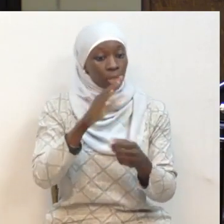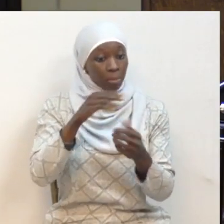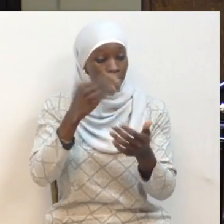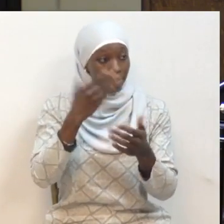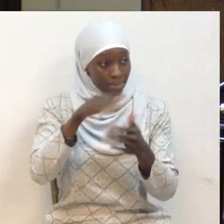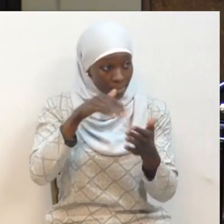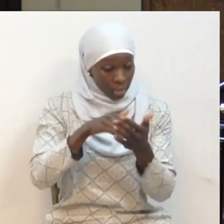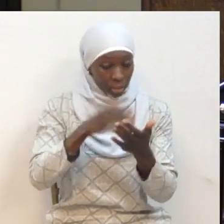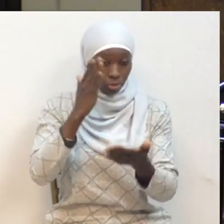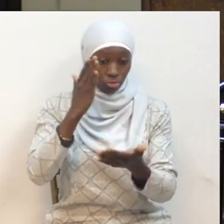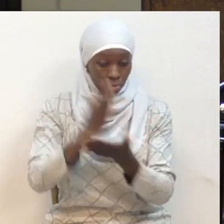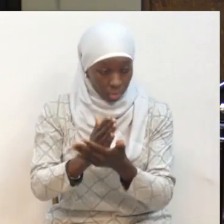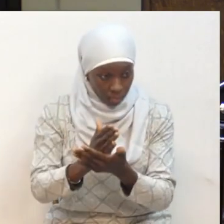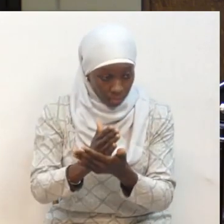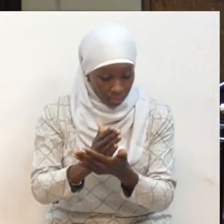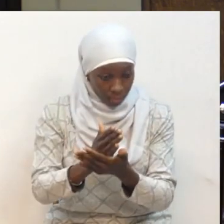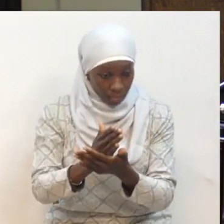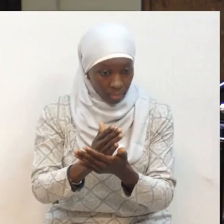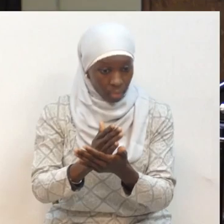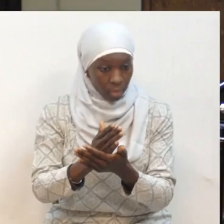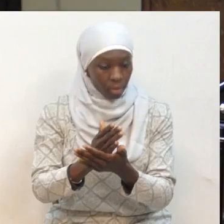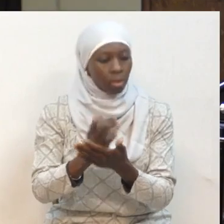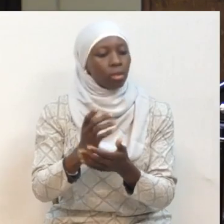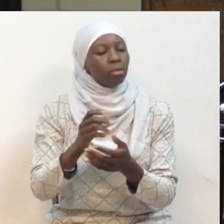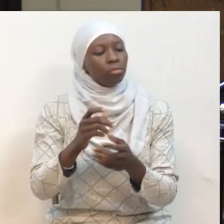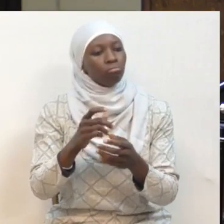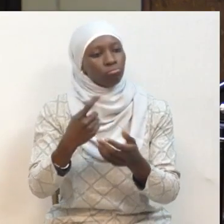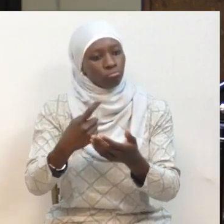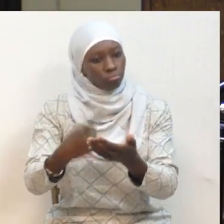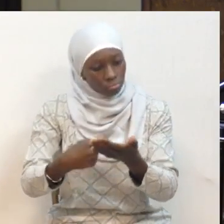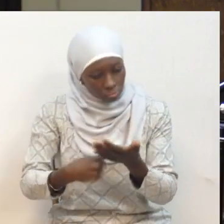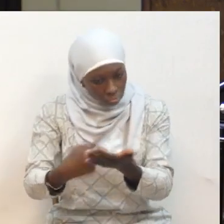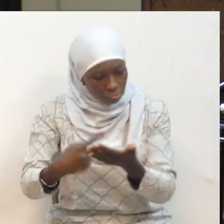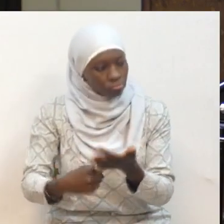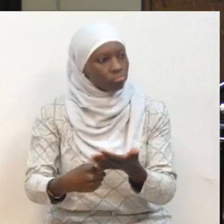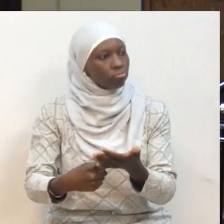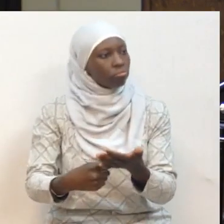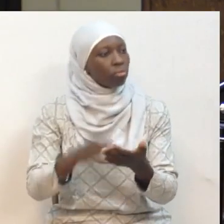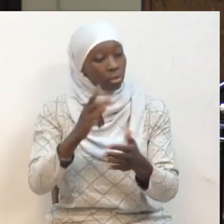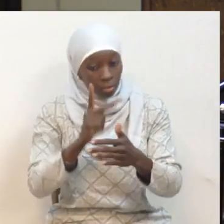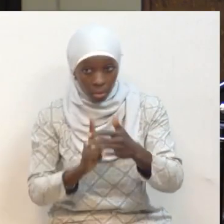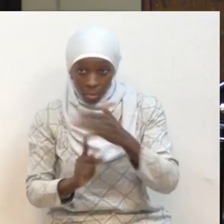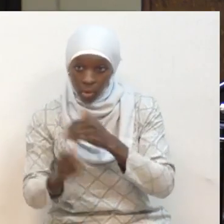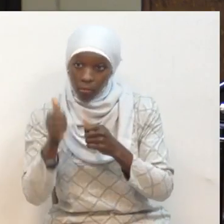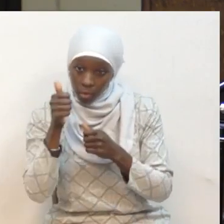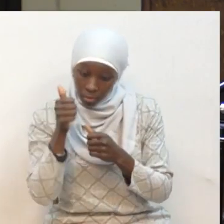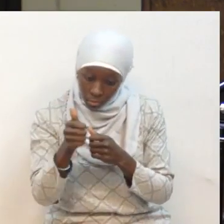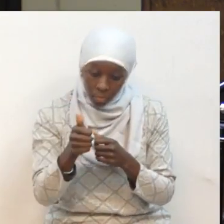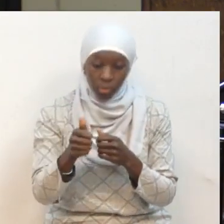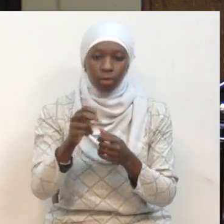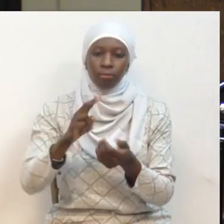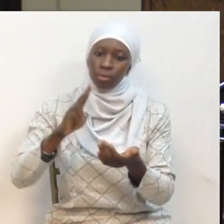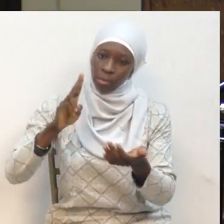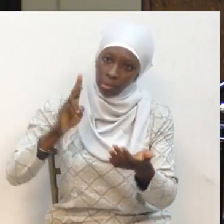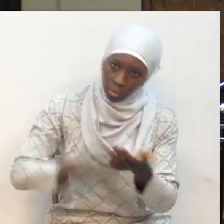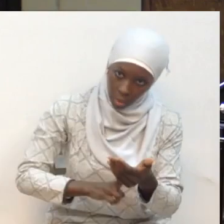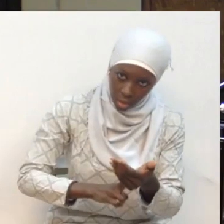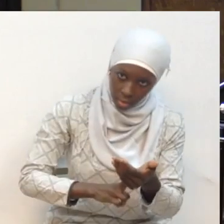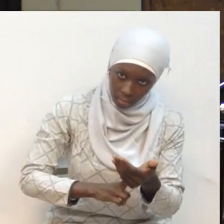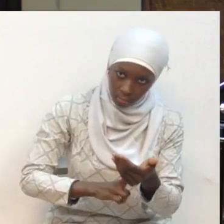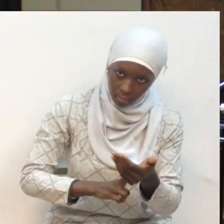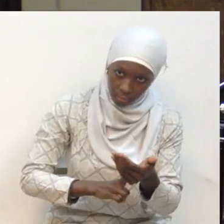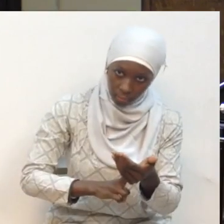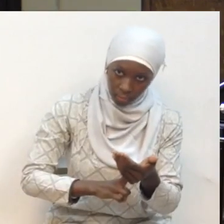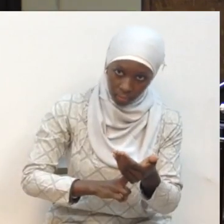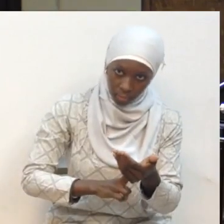And the Prophet ﷺ signed an agreement that we explained before. It was not in favor of the Muslims.